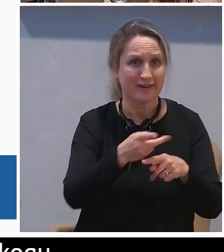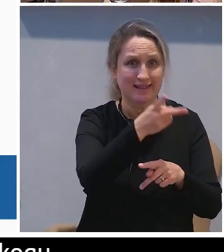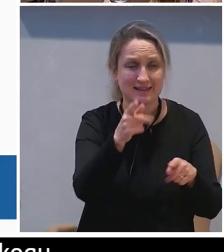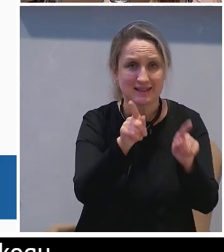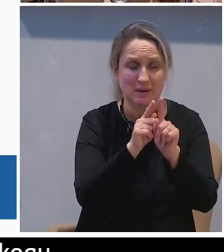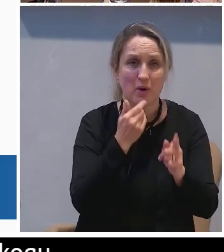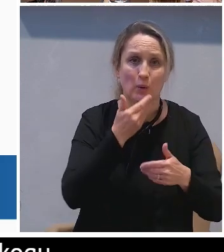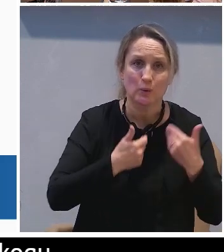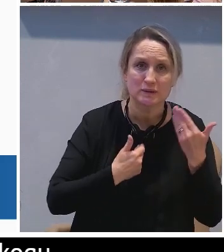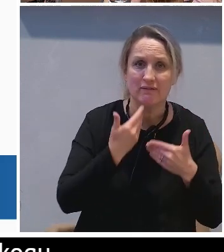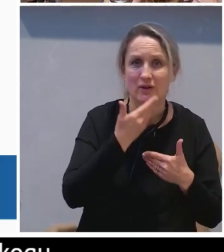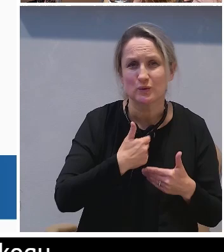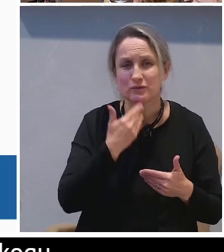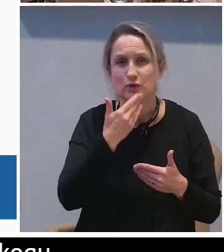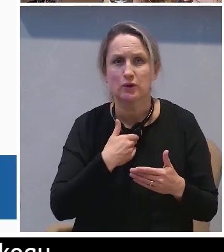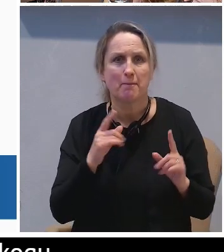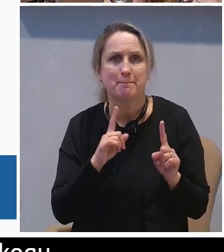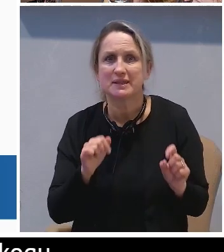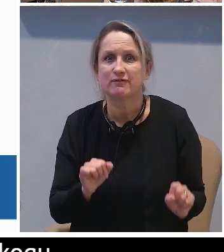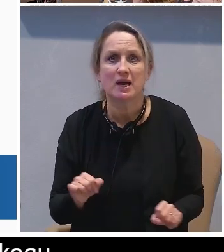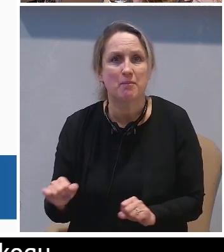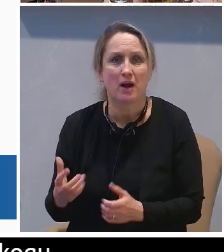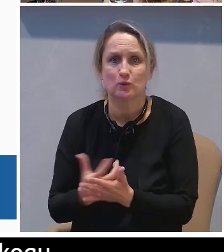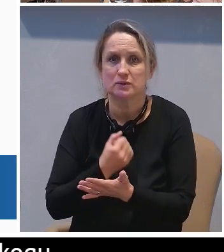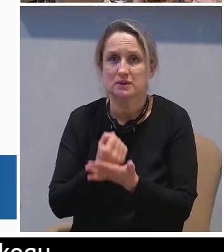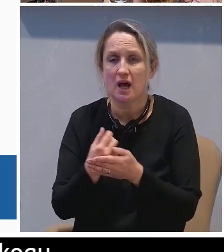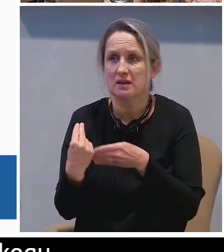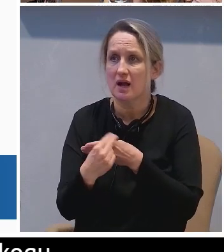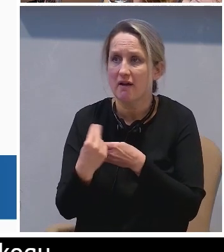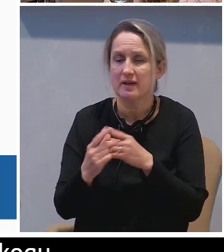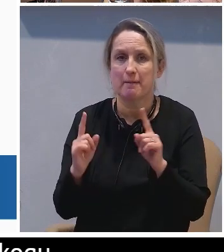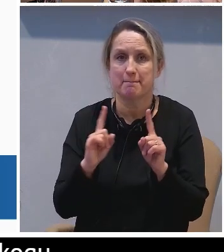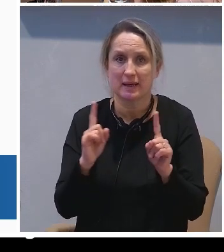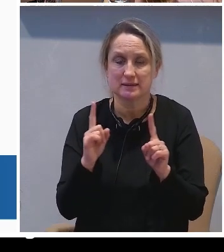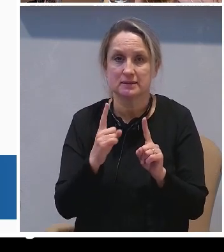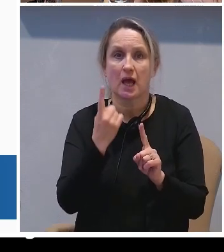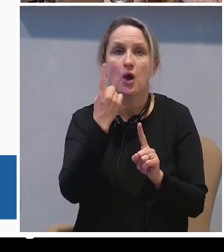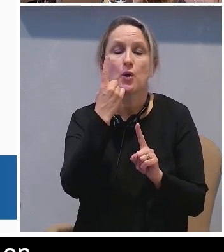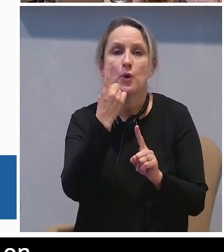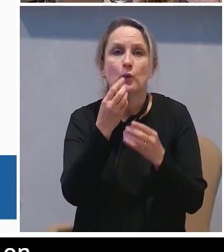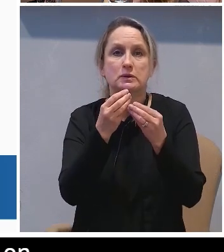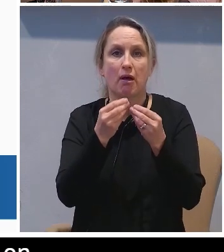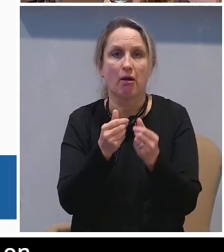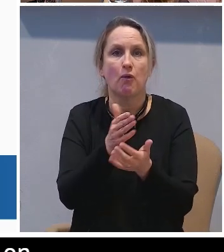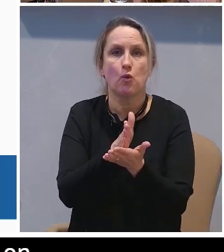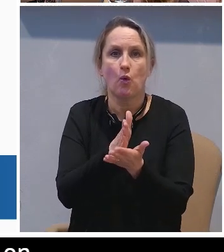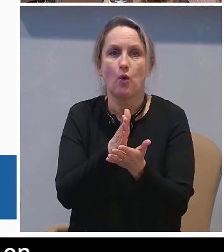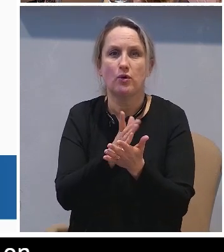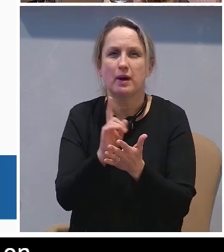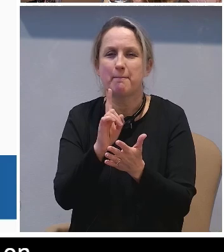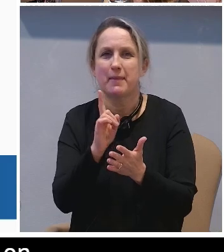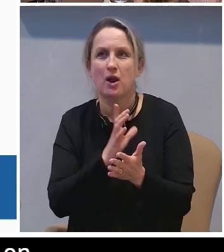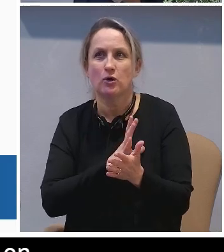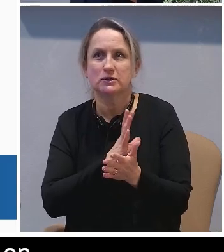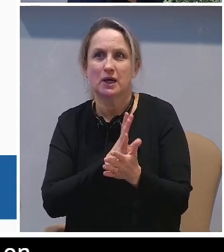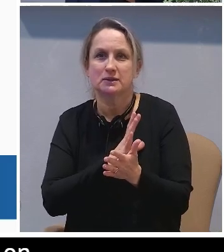oleks muscular võimalik nagu saada. disorders. Ja tegelikult Patients üks ask me what toimeaine on, possibilities are mille coming up suhtes for me them. And oleme there